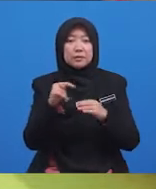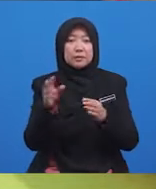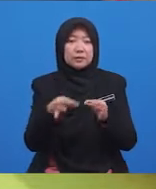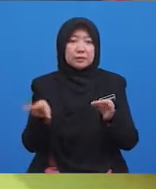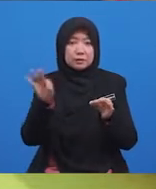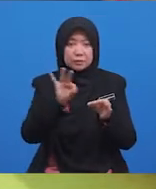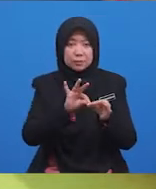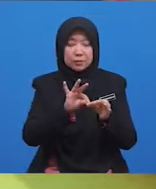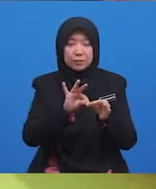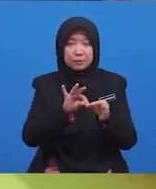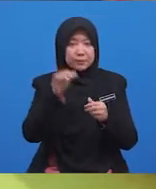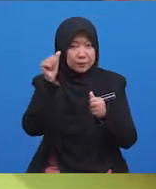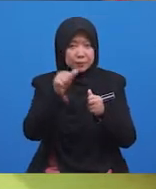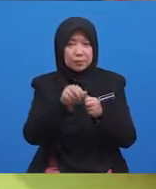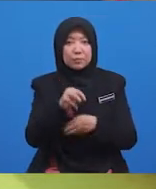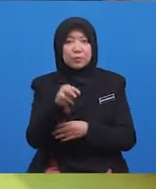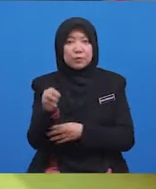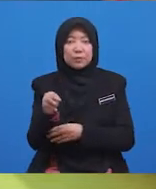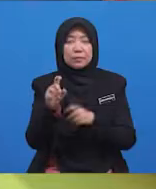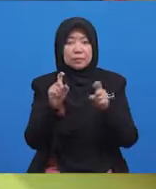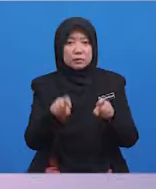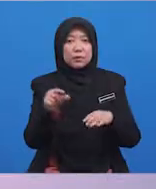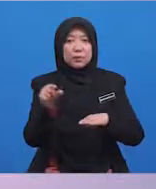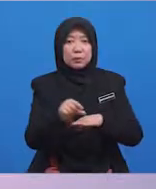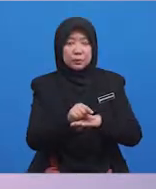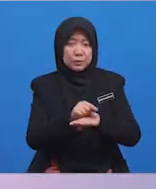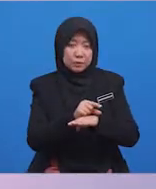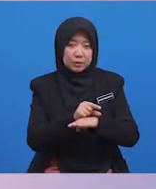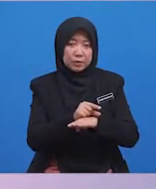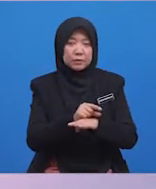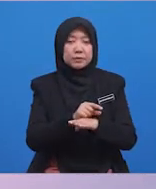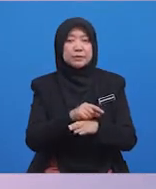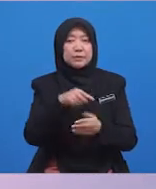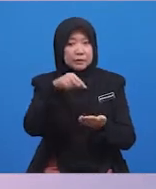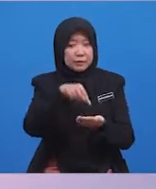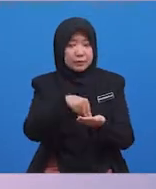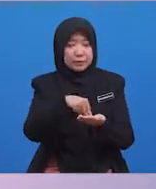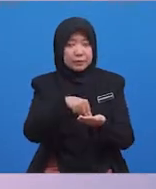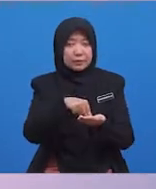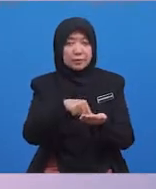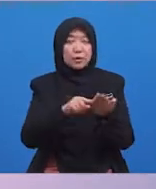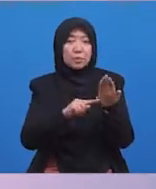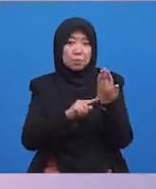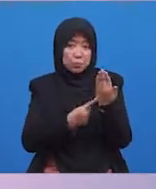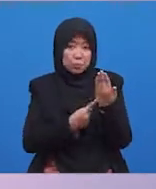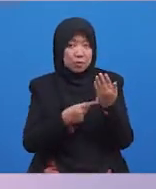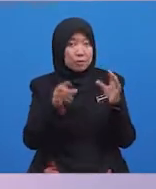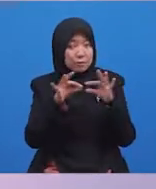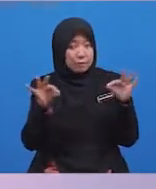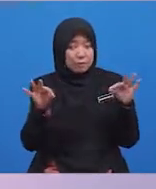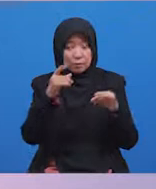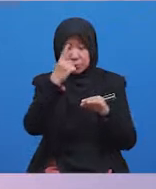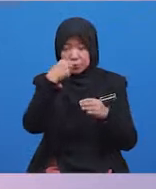Diingatkan sekali lagi, murid-murid harus menggunakan perkataan-perkataan ini pada permulaan ayat